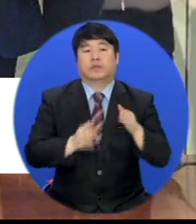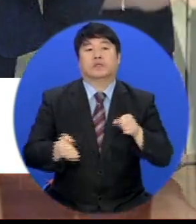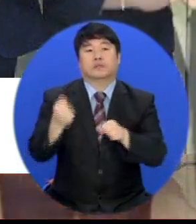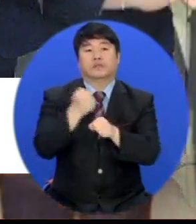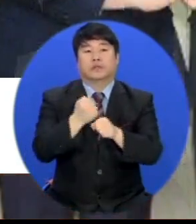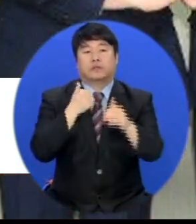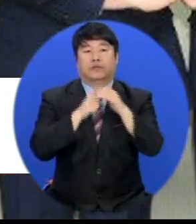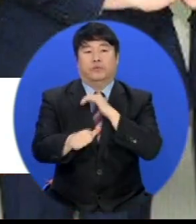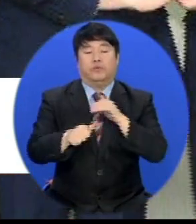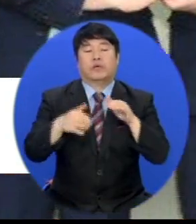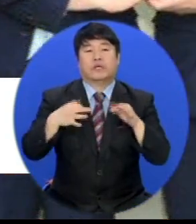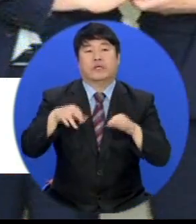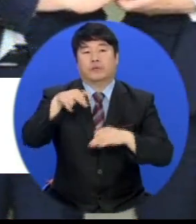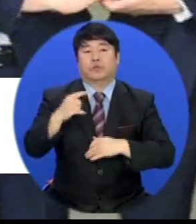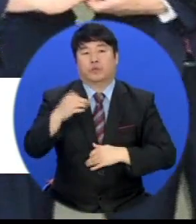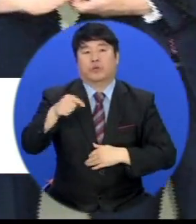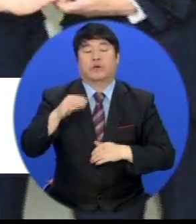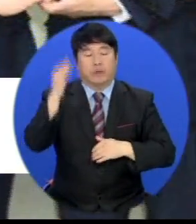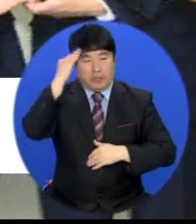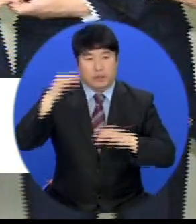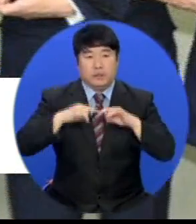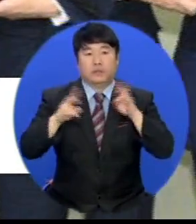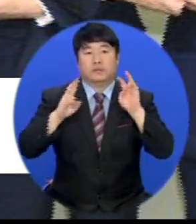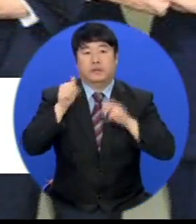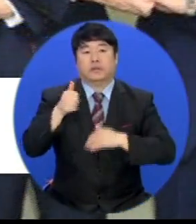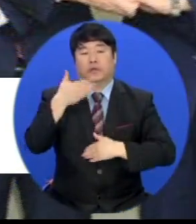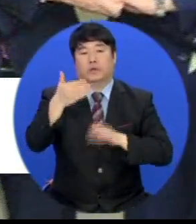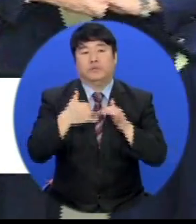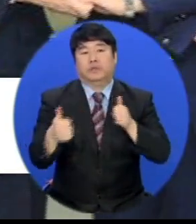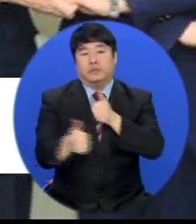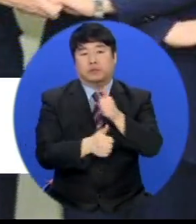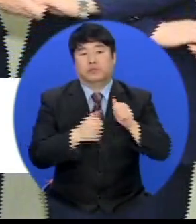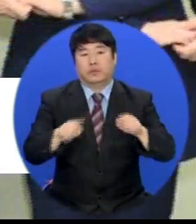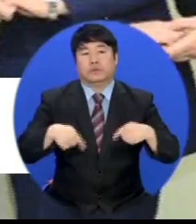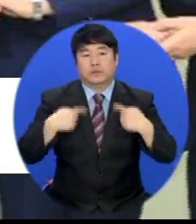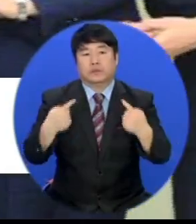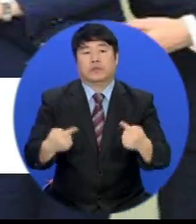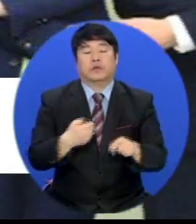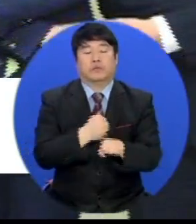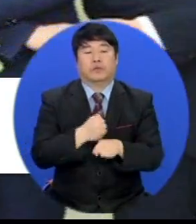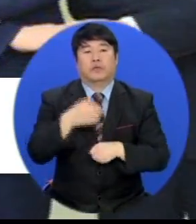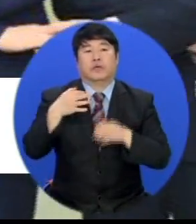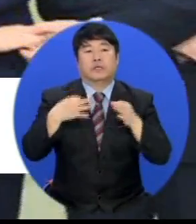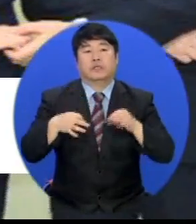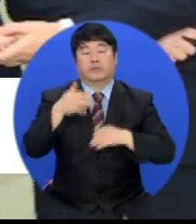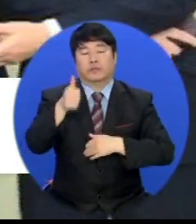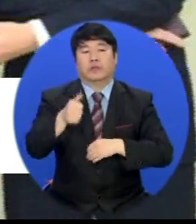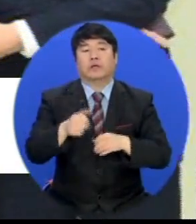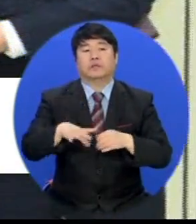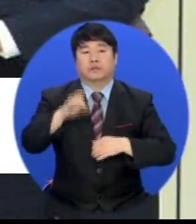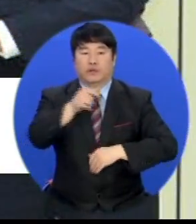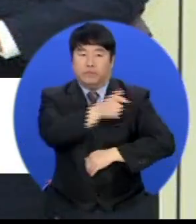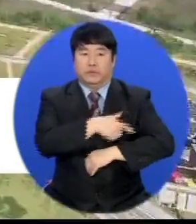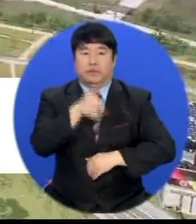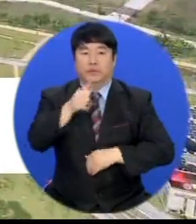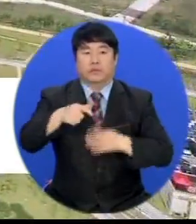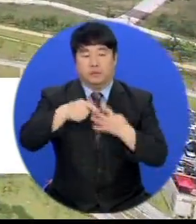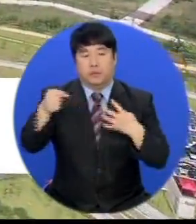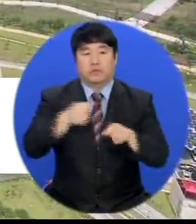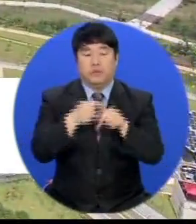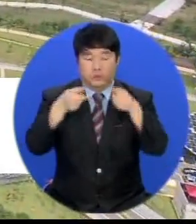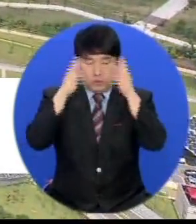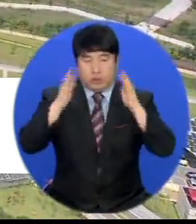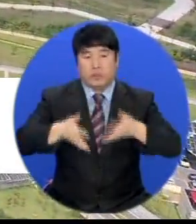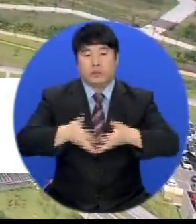대표인 김종갑 한전사장 등 9명의 임원진이 참석해 김 사장을 초대 이사장으로 선임하고 대학